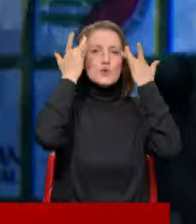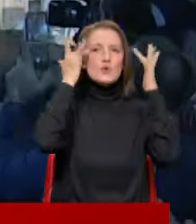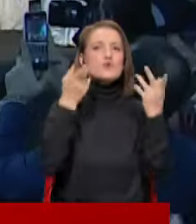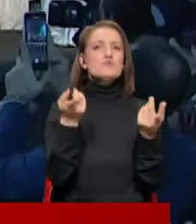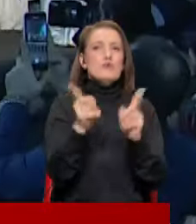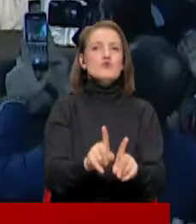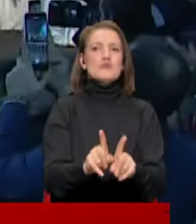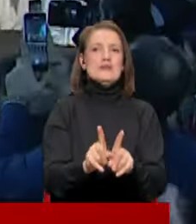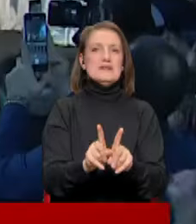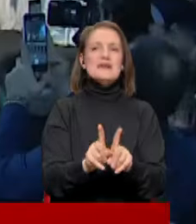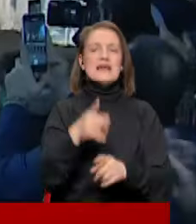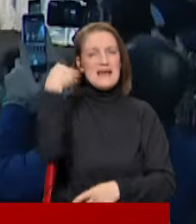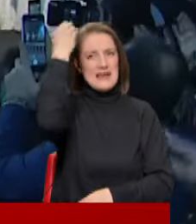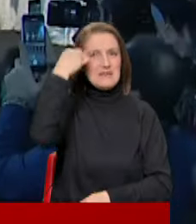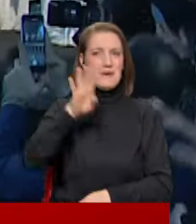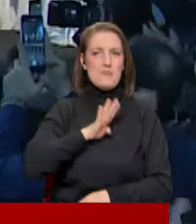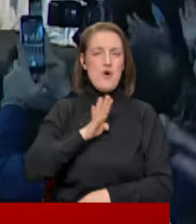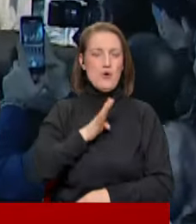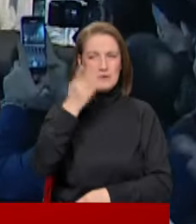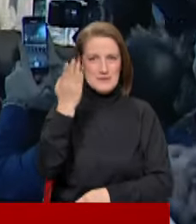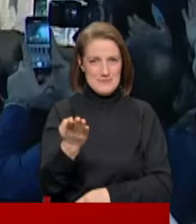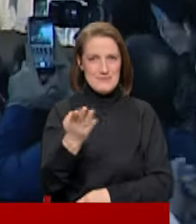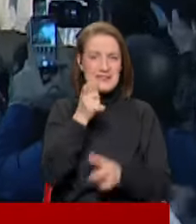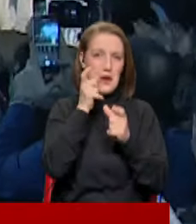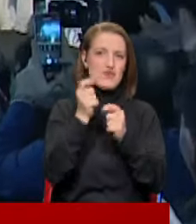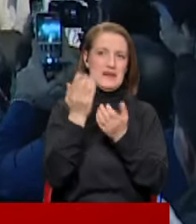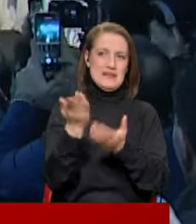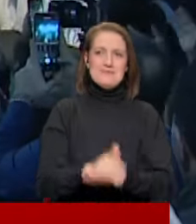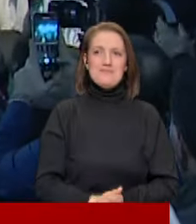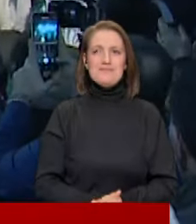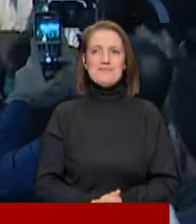konuşmalarında İmamoğlu Kafkas dansıyla dikkat